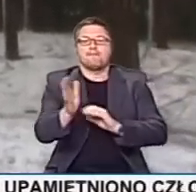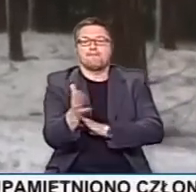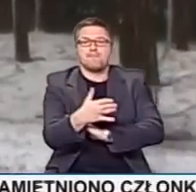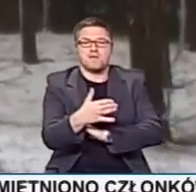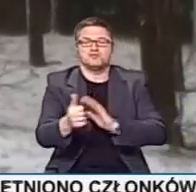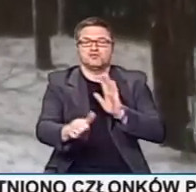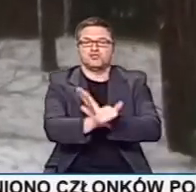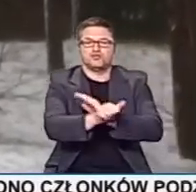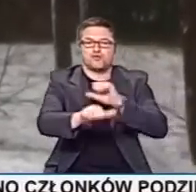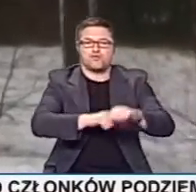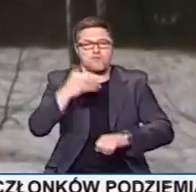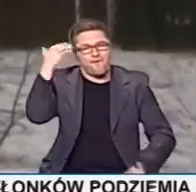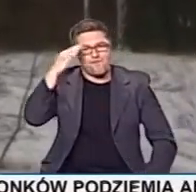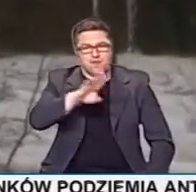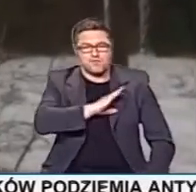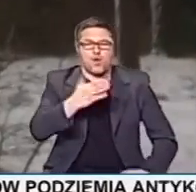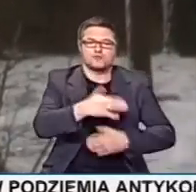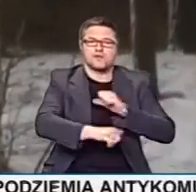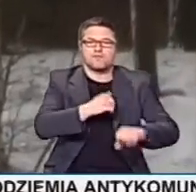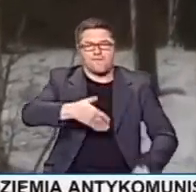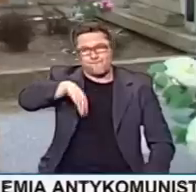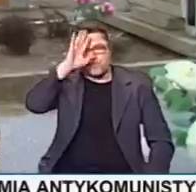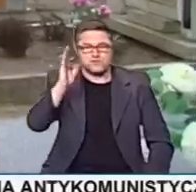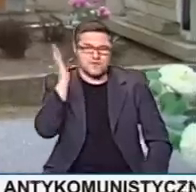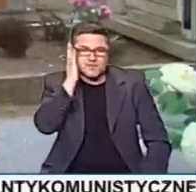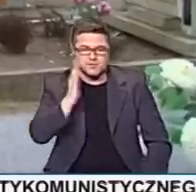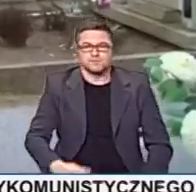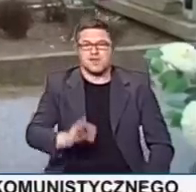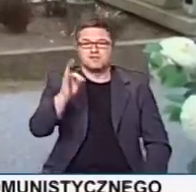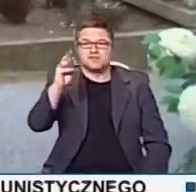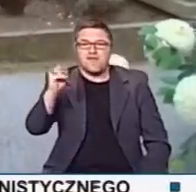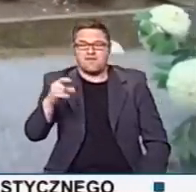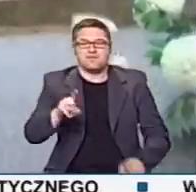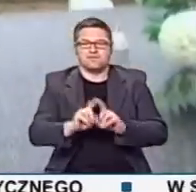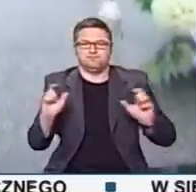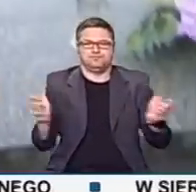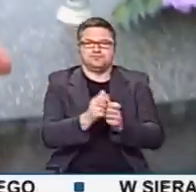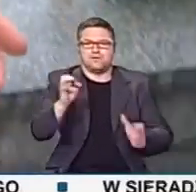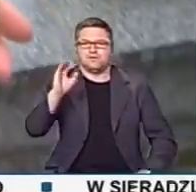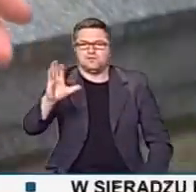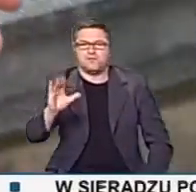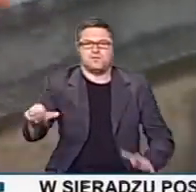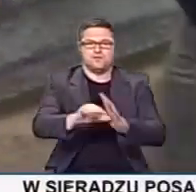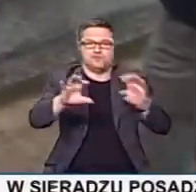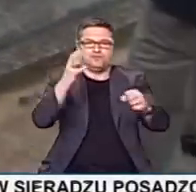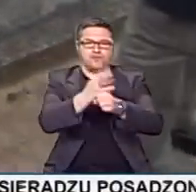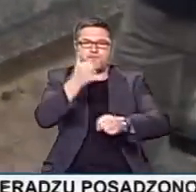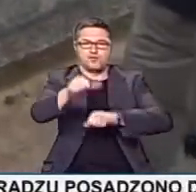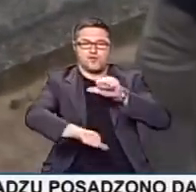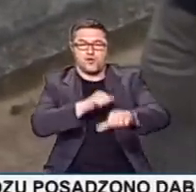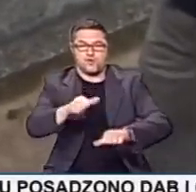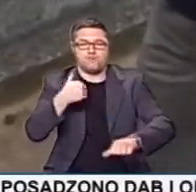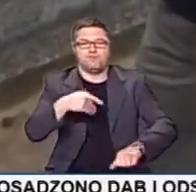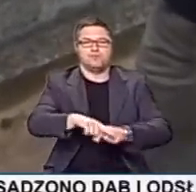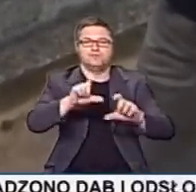mieszkał w Zduńskiej Woli a ostatnie lata spędził w Łodzi Stefana również złapała bezpieka od 1951 roku